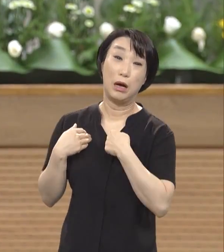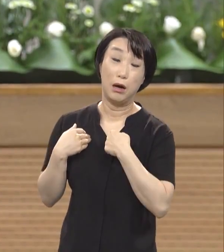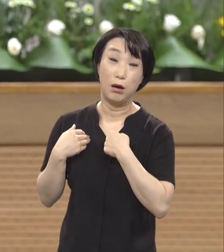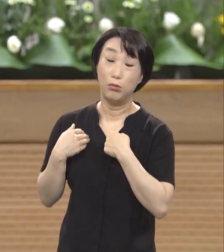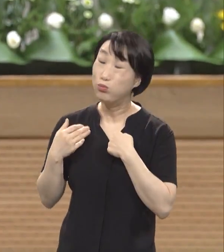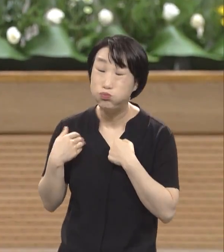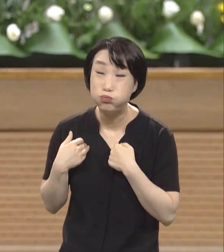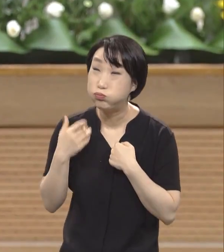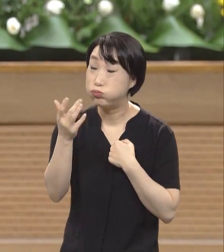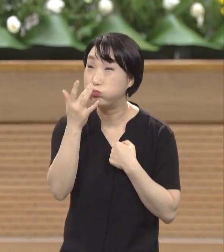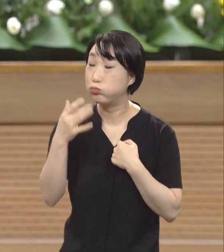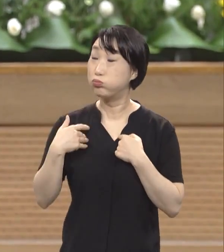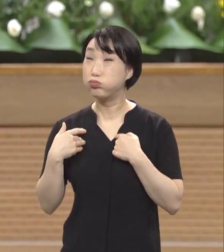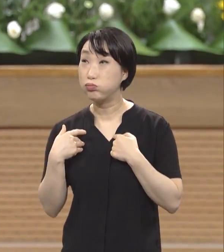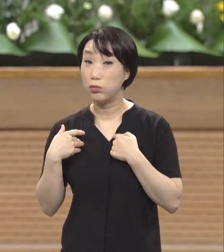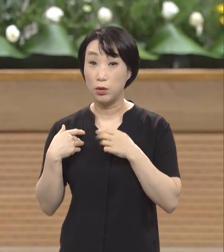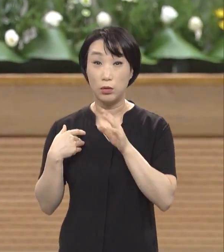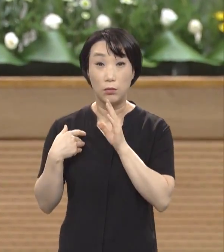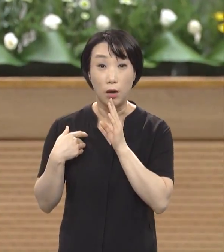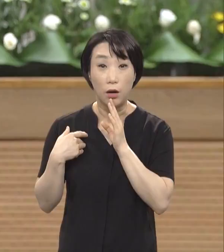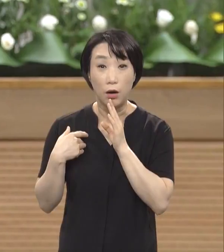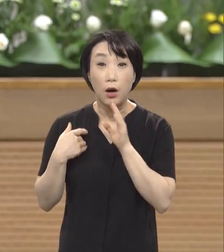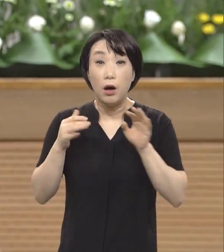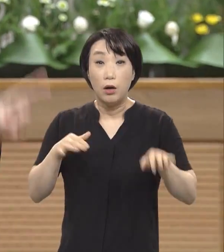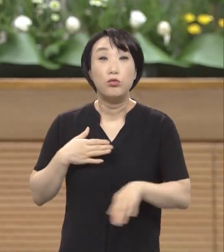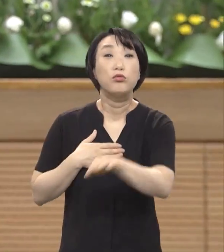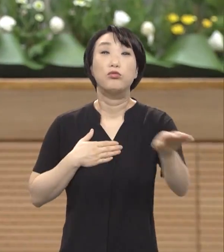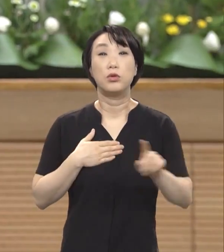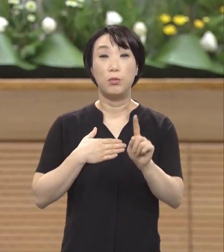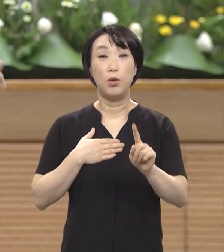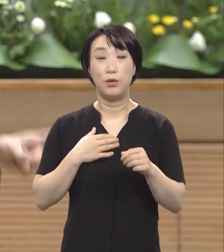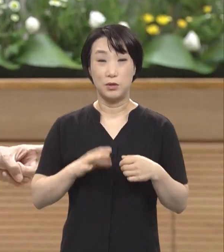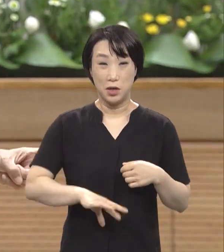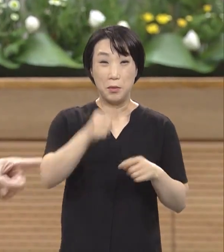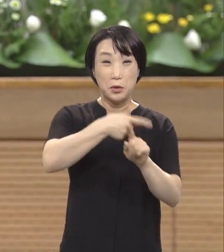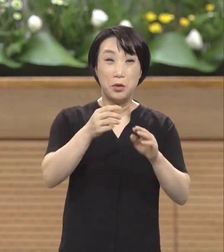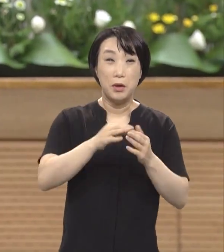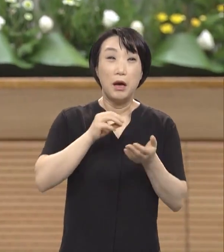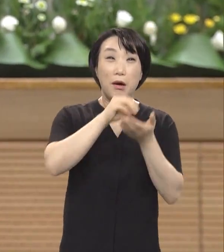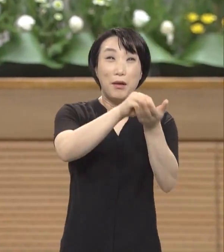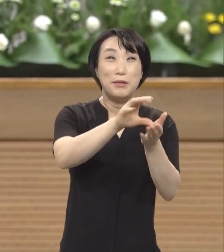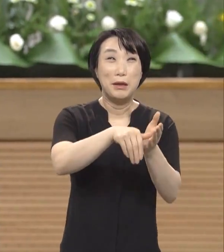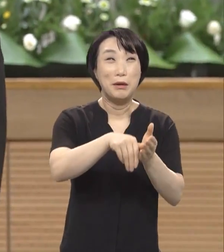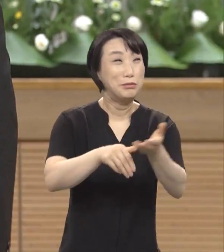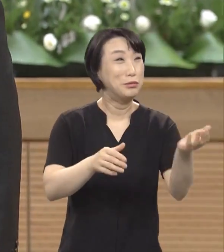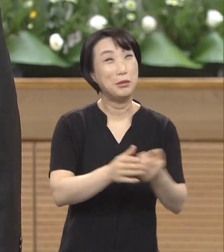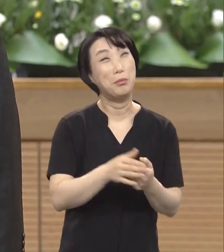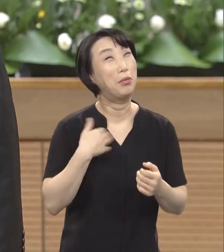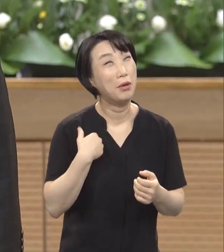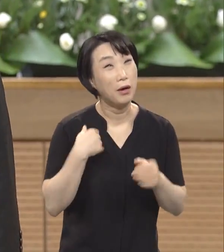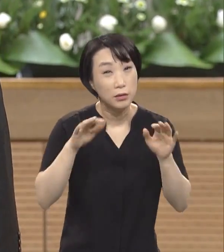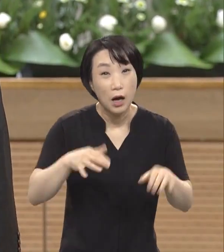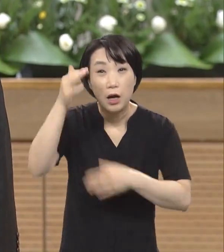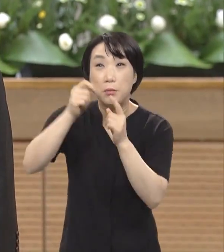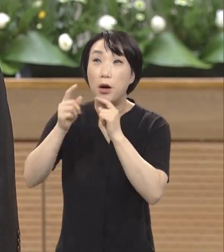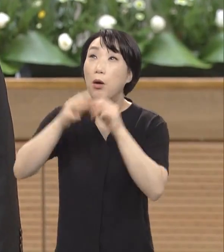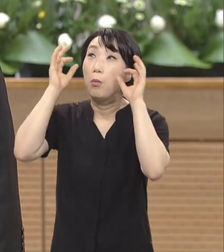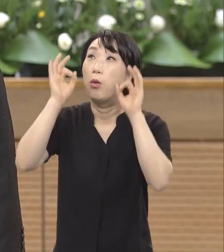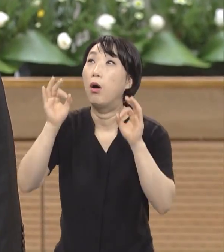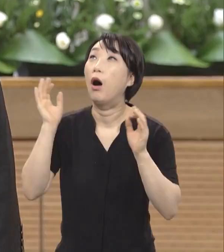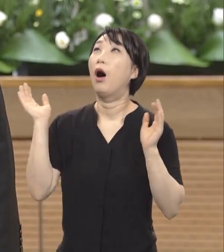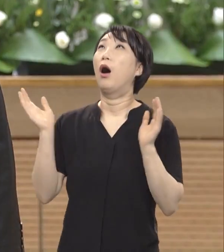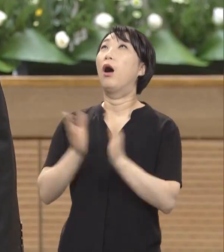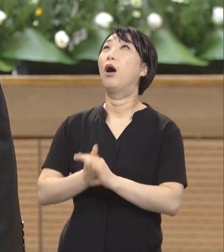우리는 전혀 몰랐어. 우리는 처음에 교회 와서 몰랐어. 하나님의 말씀을